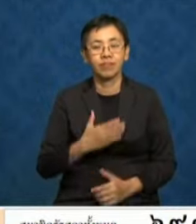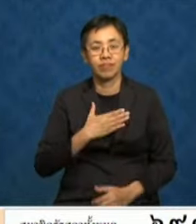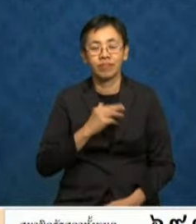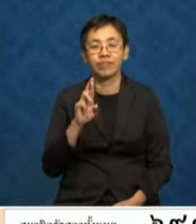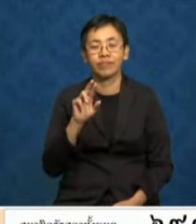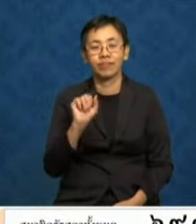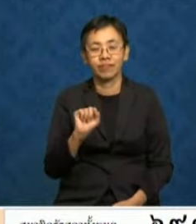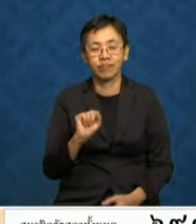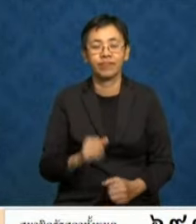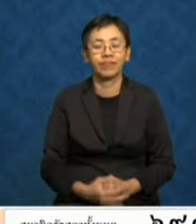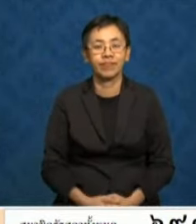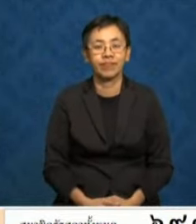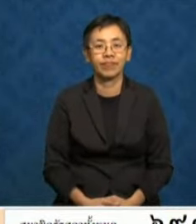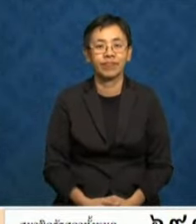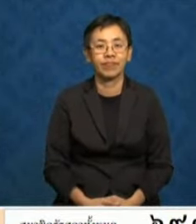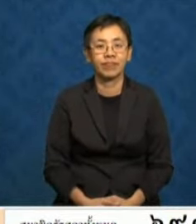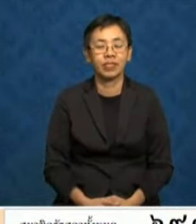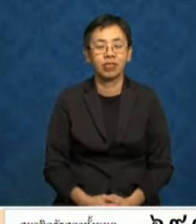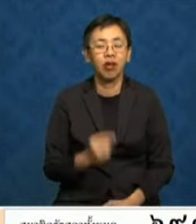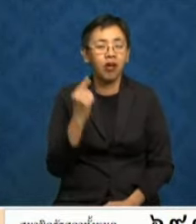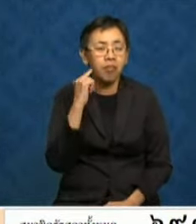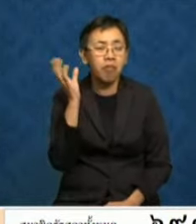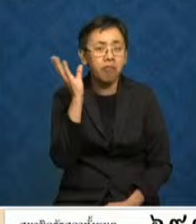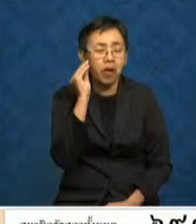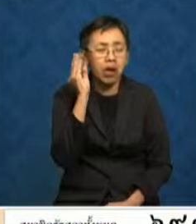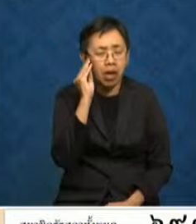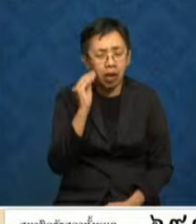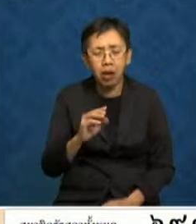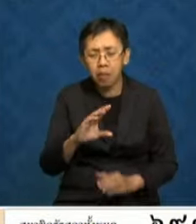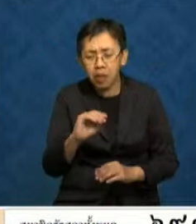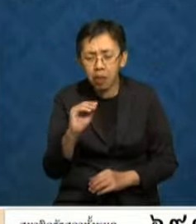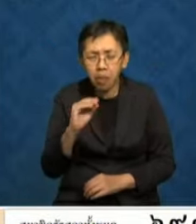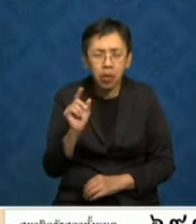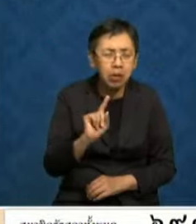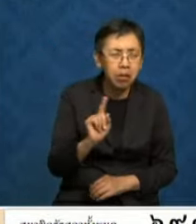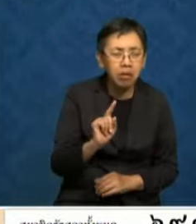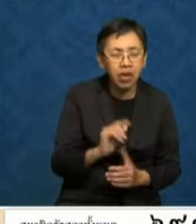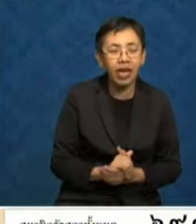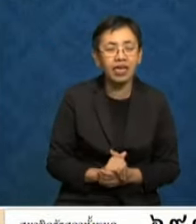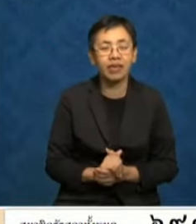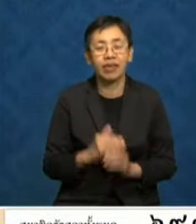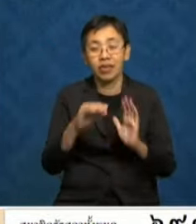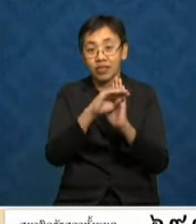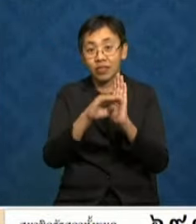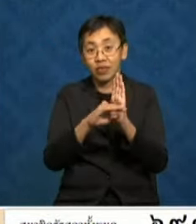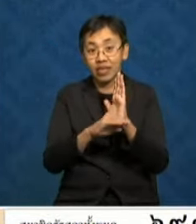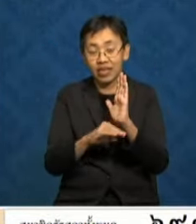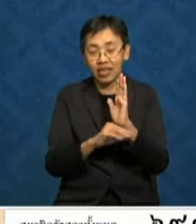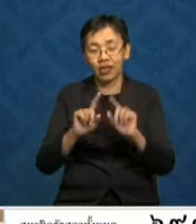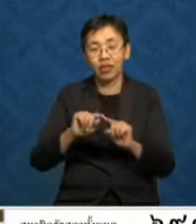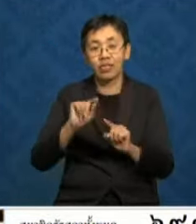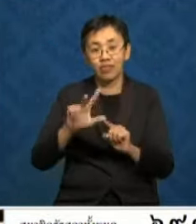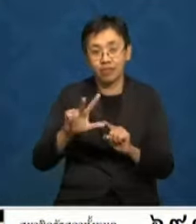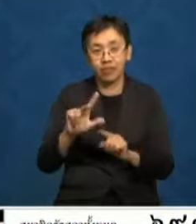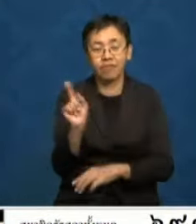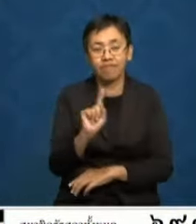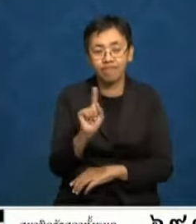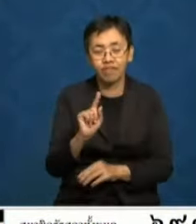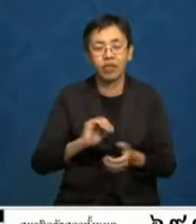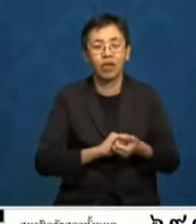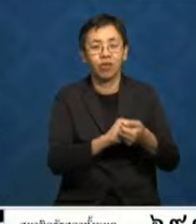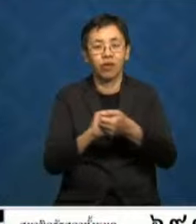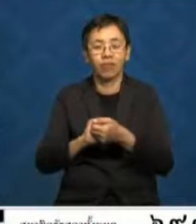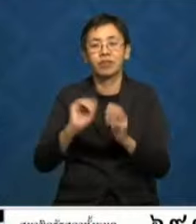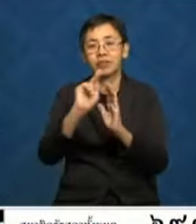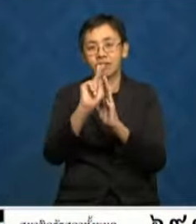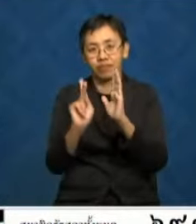ครับเท่าที่ฟังมีหลายท่านพูดถึงแถลงการข้อ23นะครับซึ่งว่าด้วยความร่วมมือท